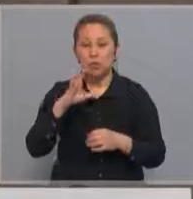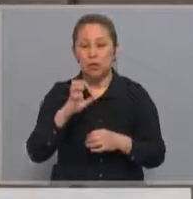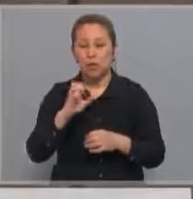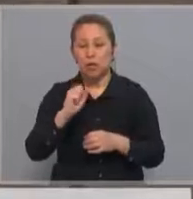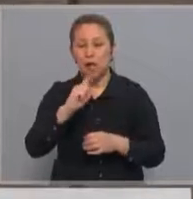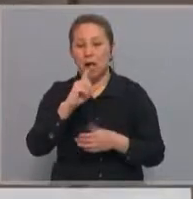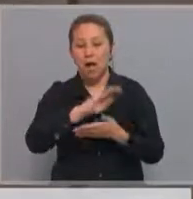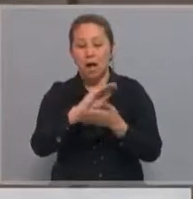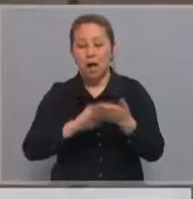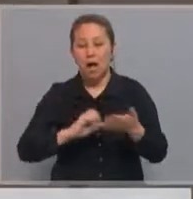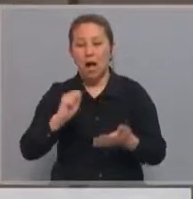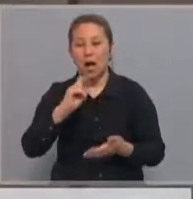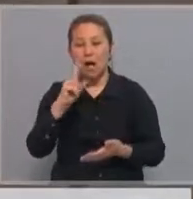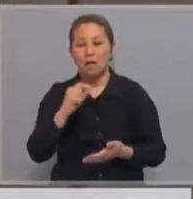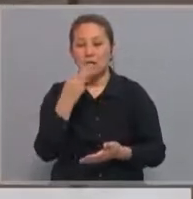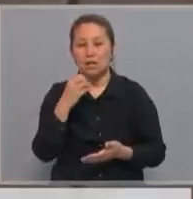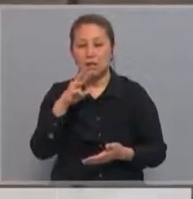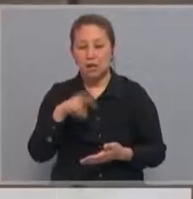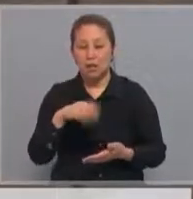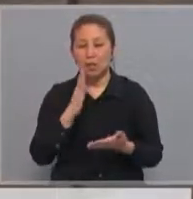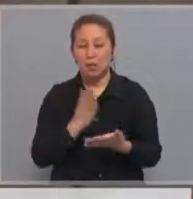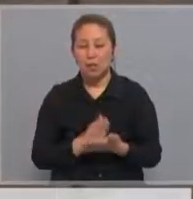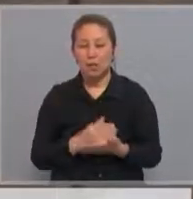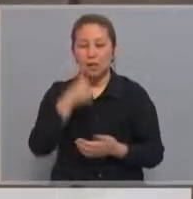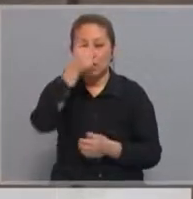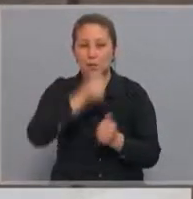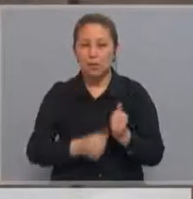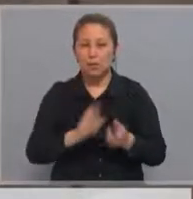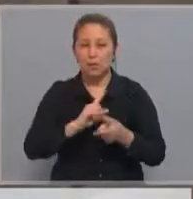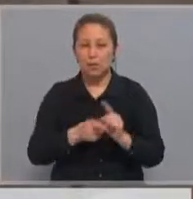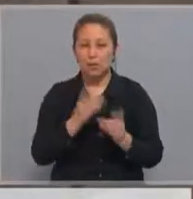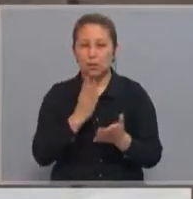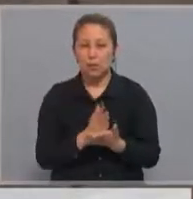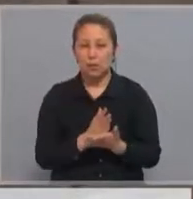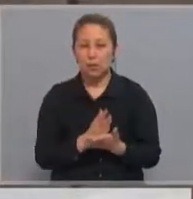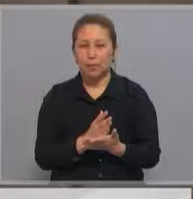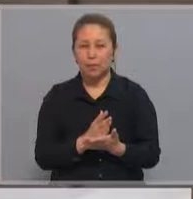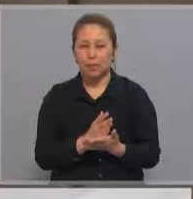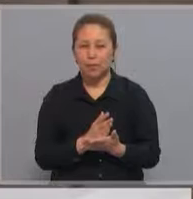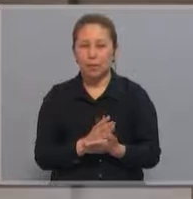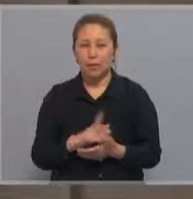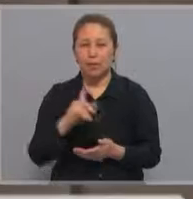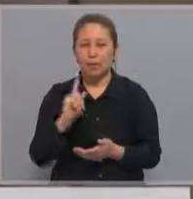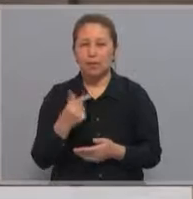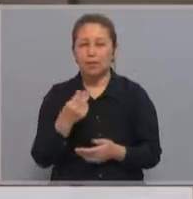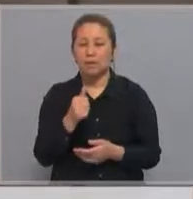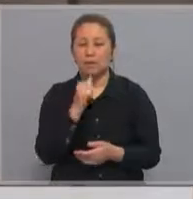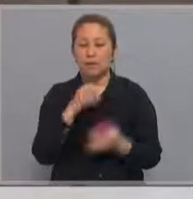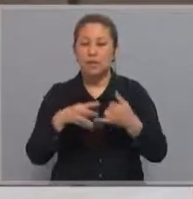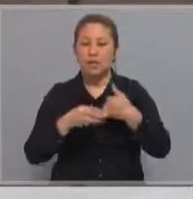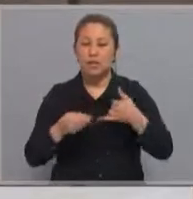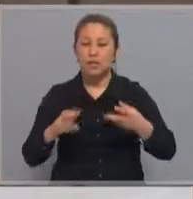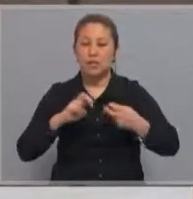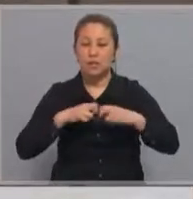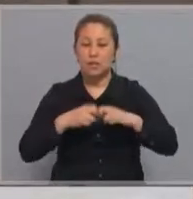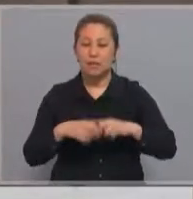арыз шағым келіп түседі кәсіпкерлік субъектілерден. Жыл сайын өзгеріс мынау бағыттарын бөлетін болсақ, ол бірінші мәселе ол жер мәселесі.